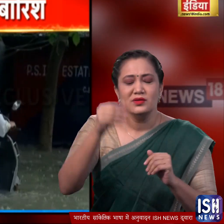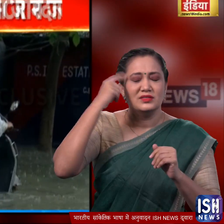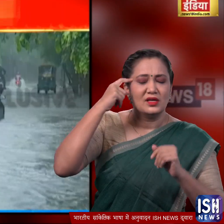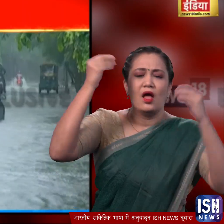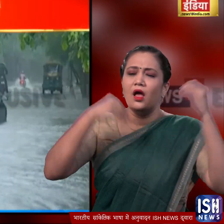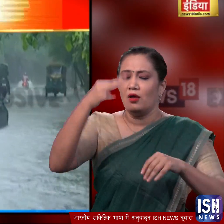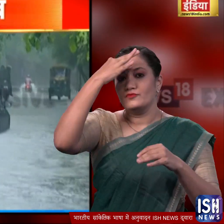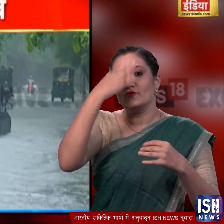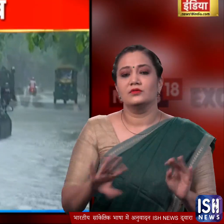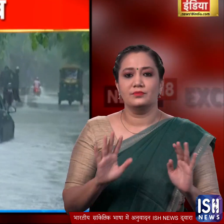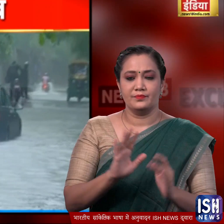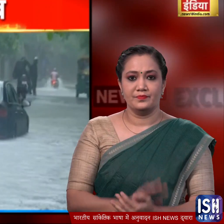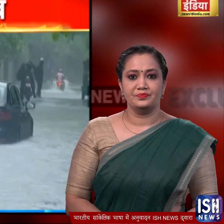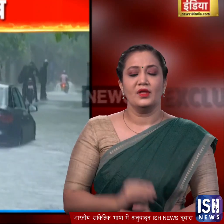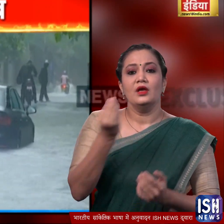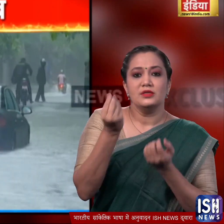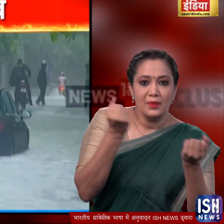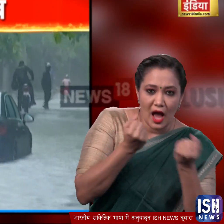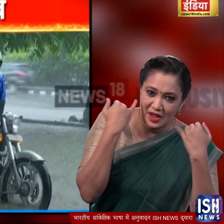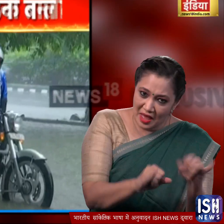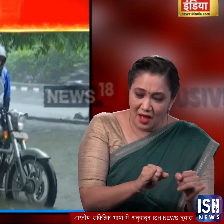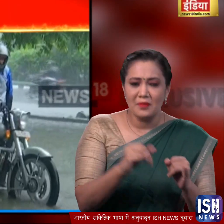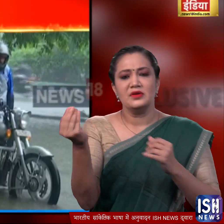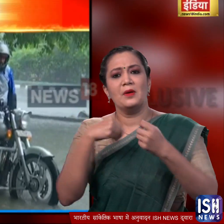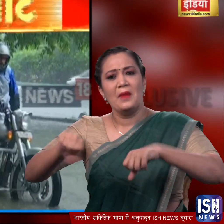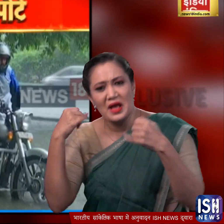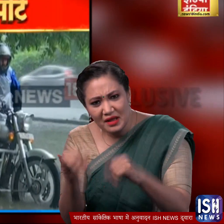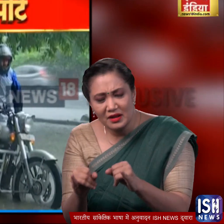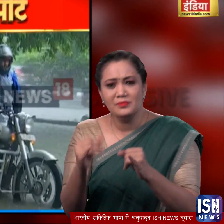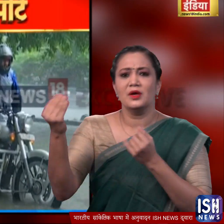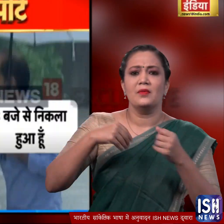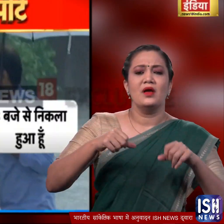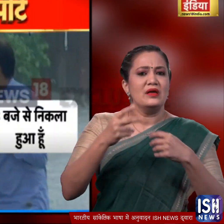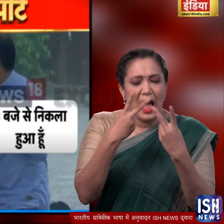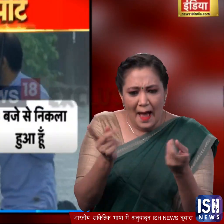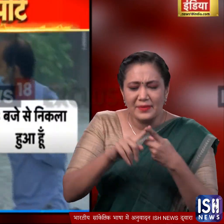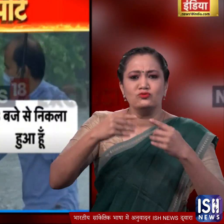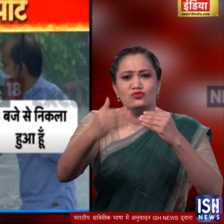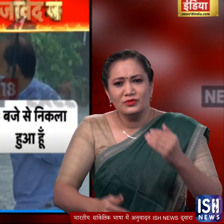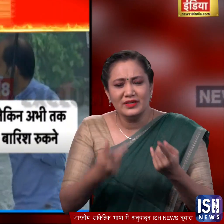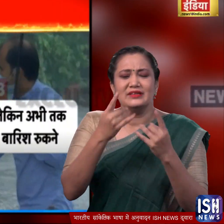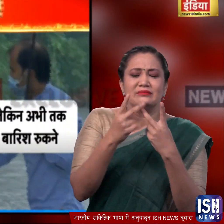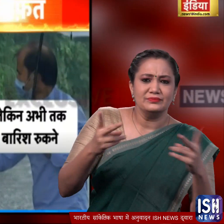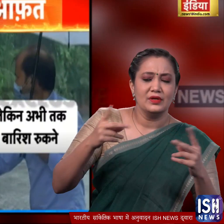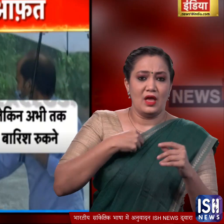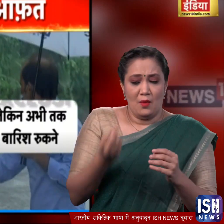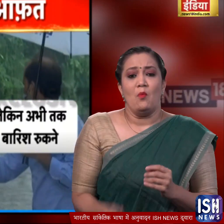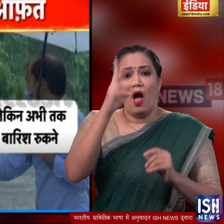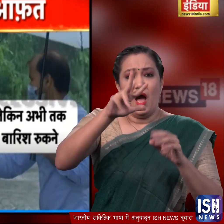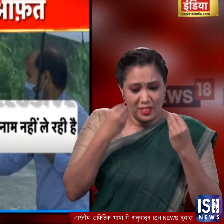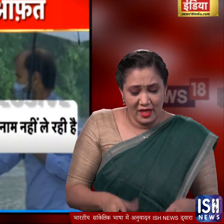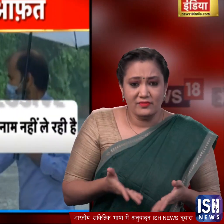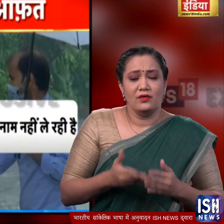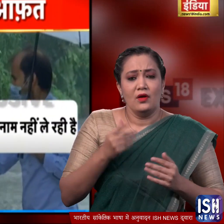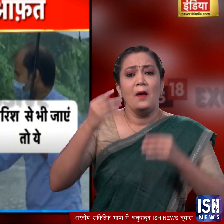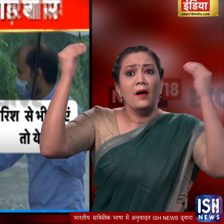आफत साबित हुई। किसी की कार बंद हो गई, किसी का स्कूटर, किसी की मोटरसाइकिल खराब हो गई। 8 बजे से निकला पड़ा हूँ, लेकिन अभी तक बारिश